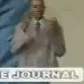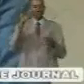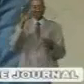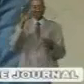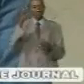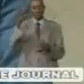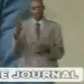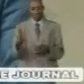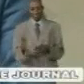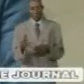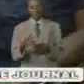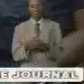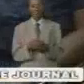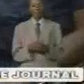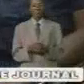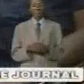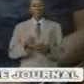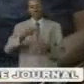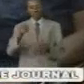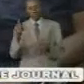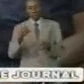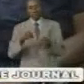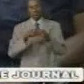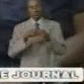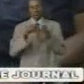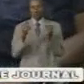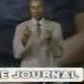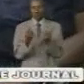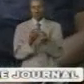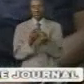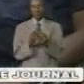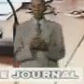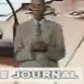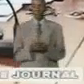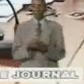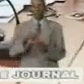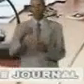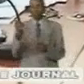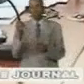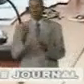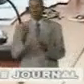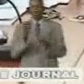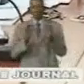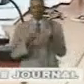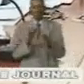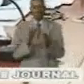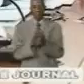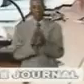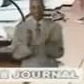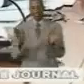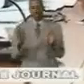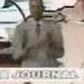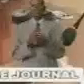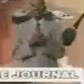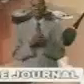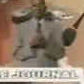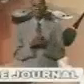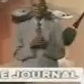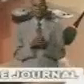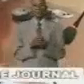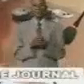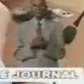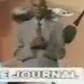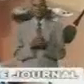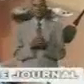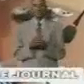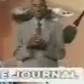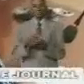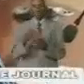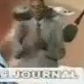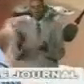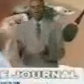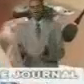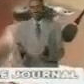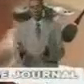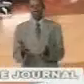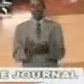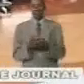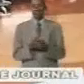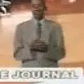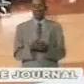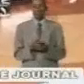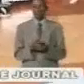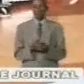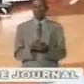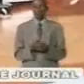adjoint de la DGM et le DG de la SNEL. Richard Mouyenge, rien ne doit être pris au